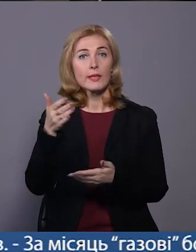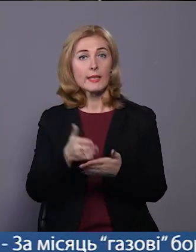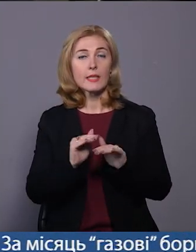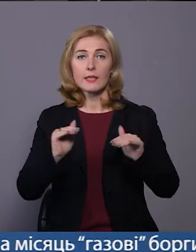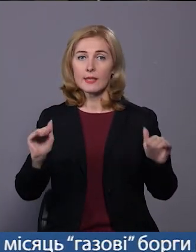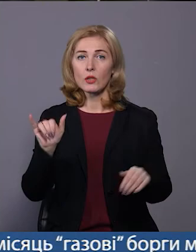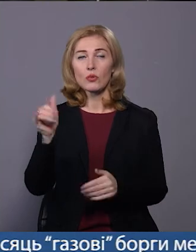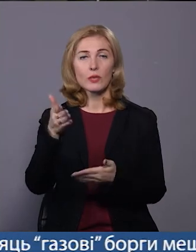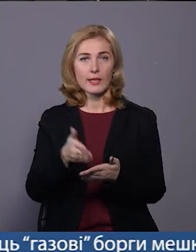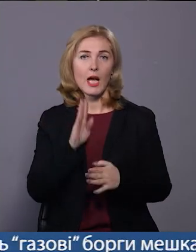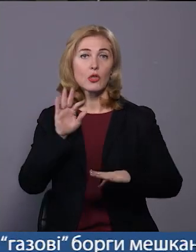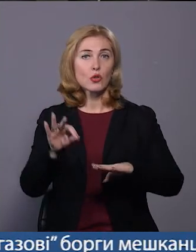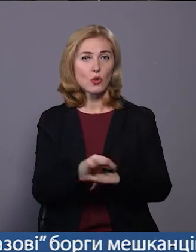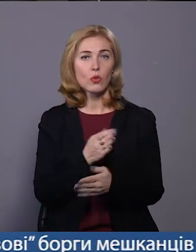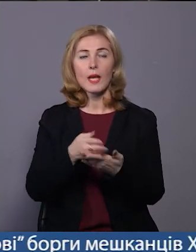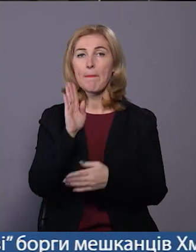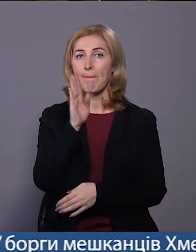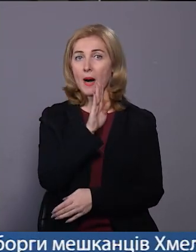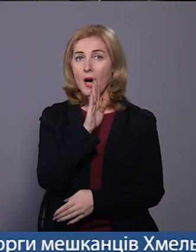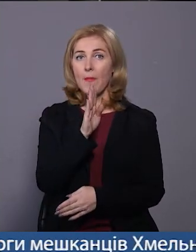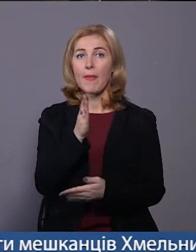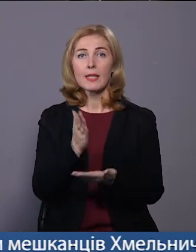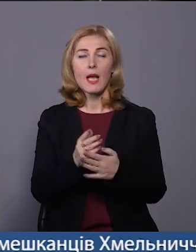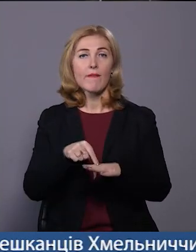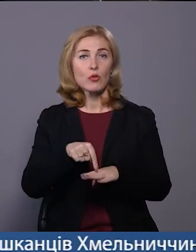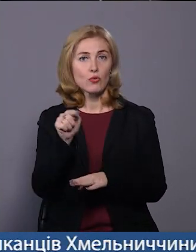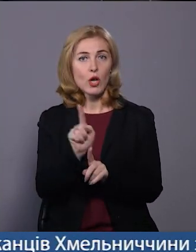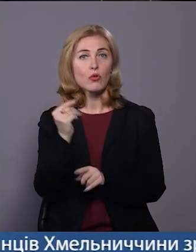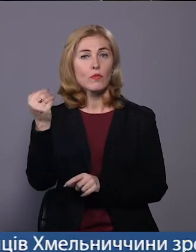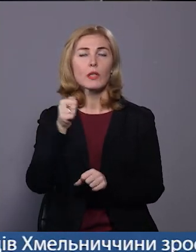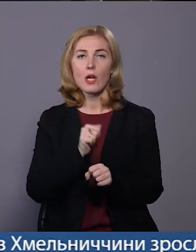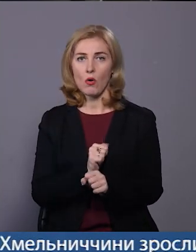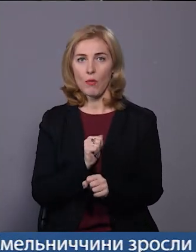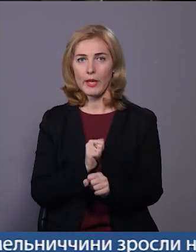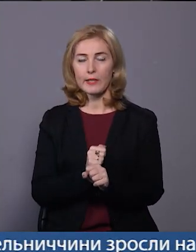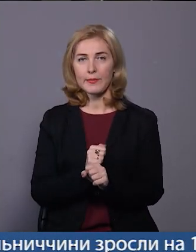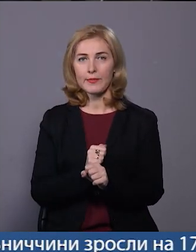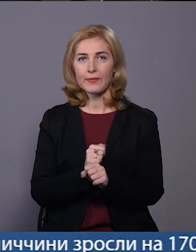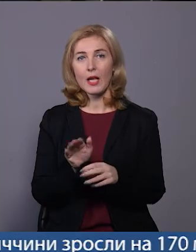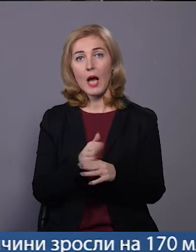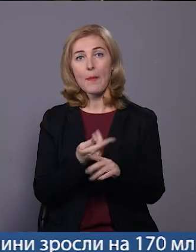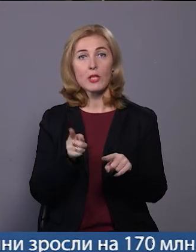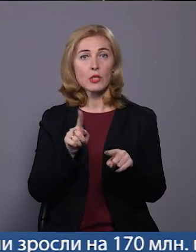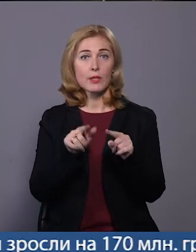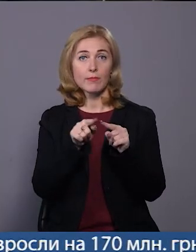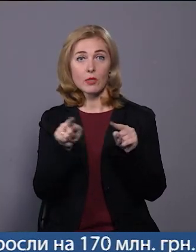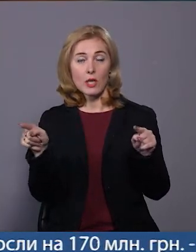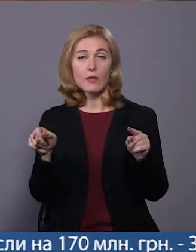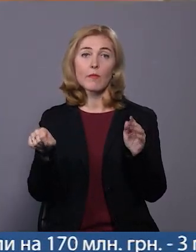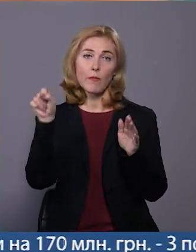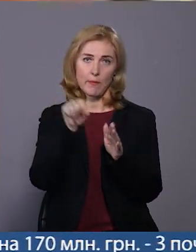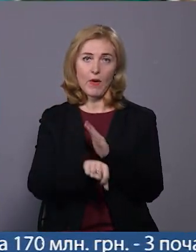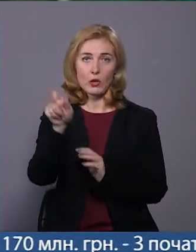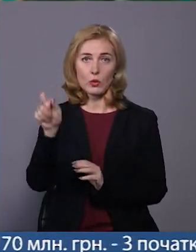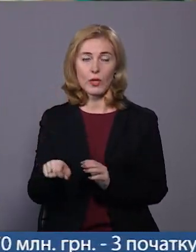діти, у них є жони, є матері, є якісь відчуття, і щось вони роблять, а між цим ще, можливо, бувають людей.